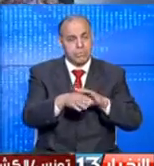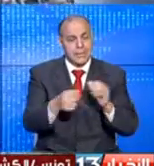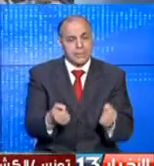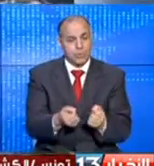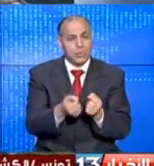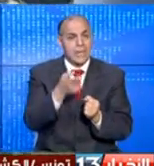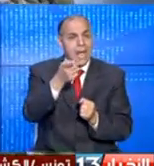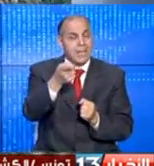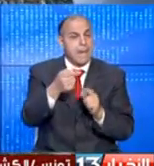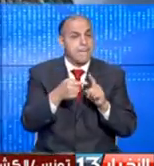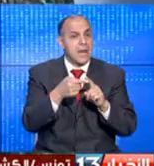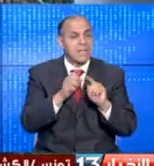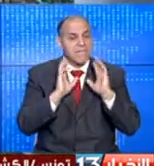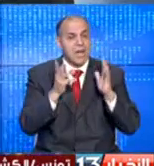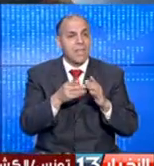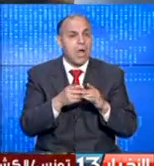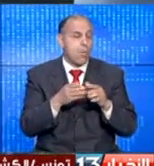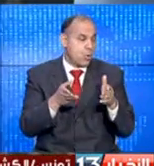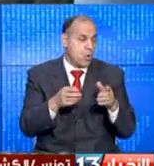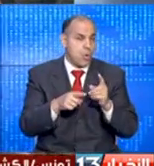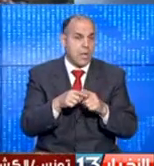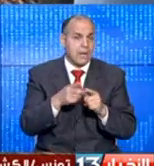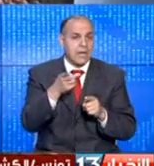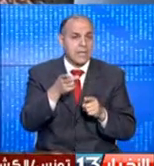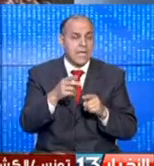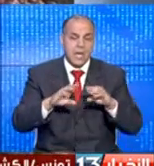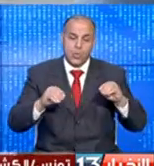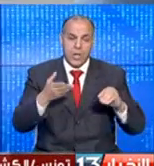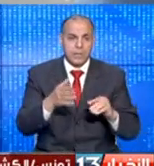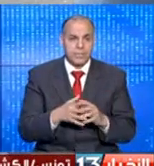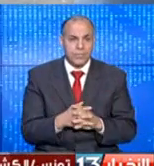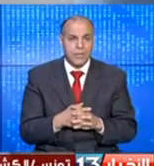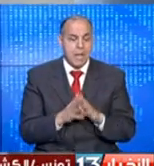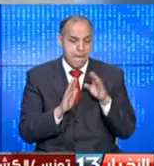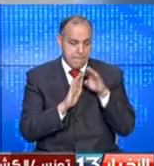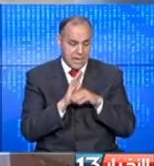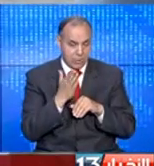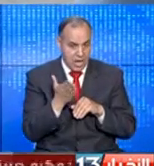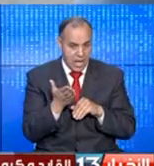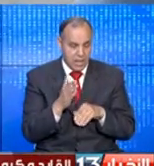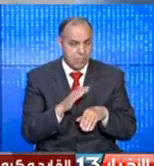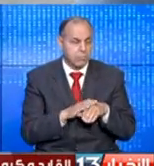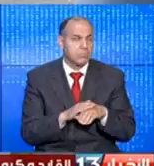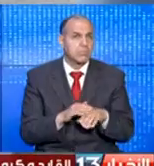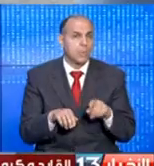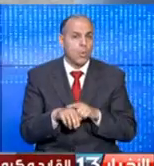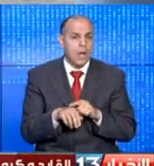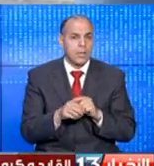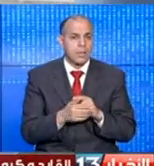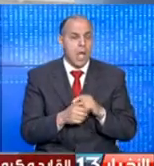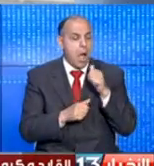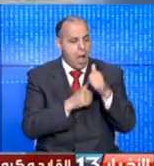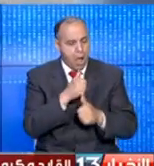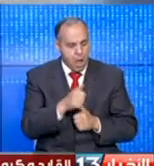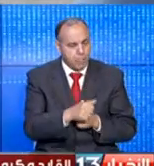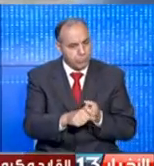والتحسيس وخاصة في الفضاء العامة خصوصا الأسواق. البرنامج هذا يمتد على مدة عام